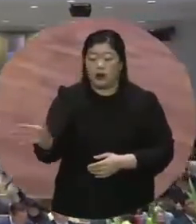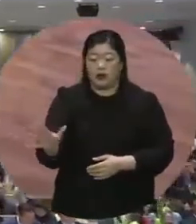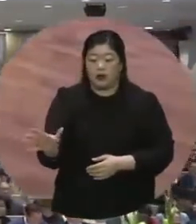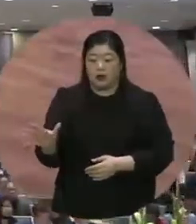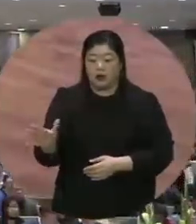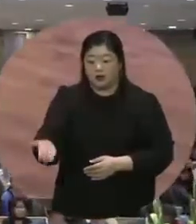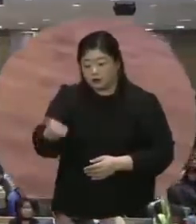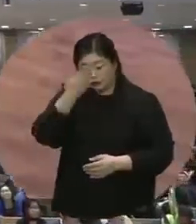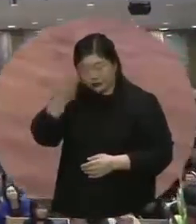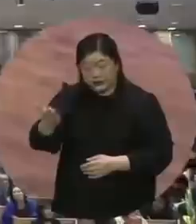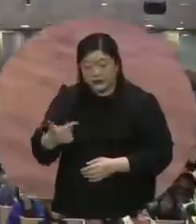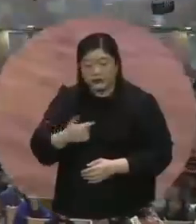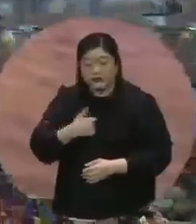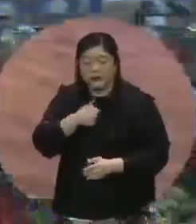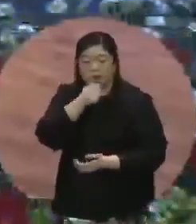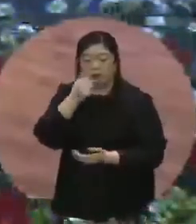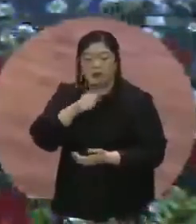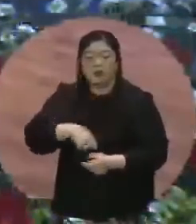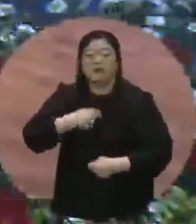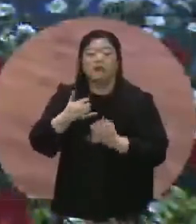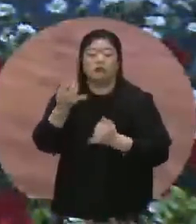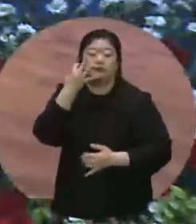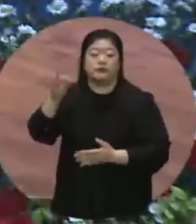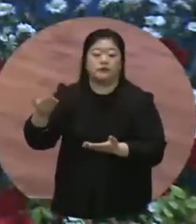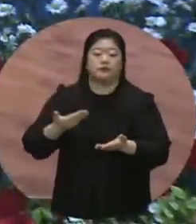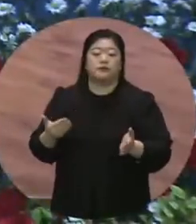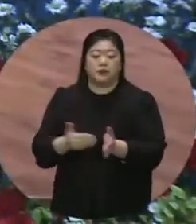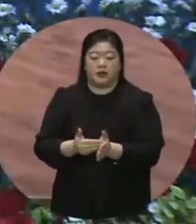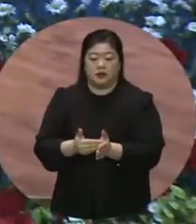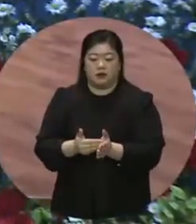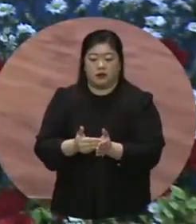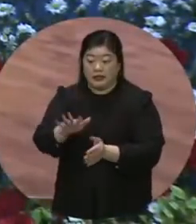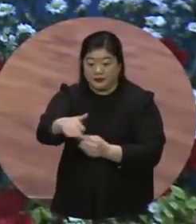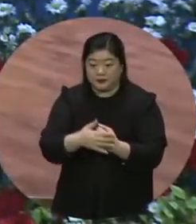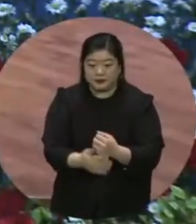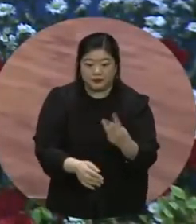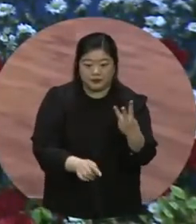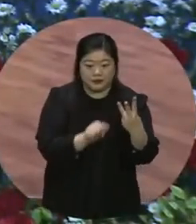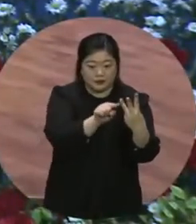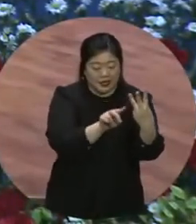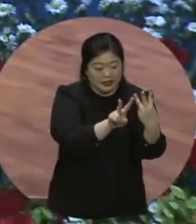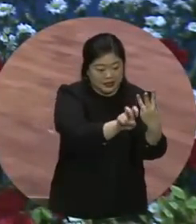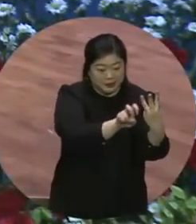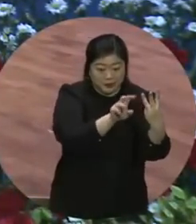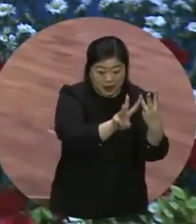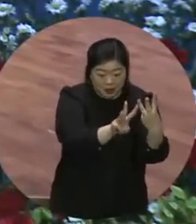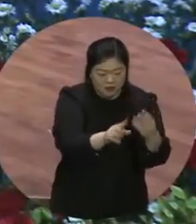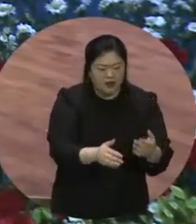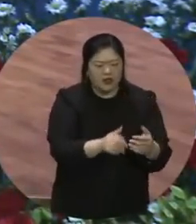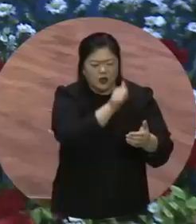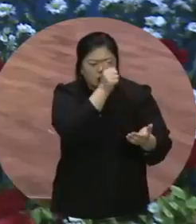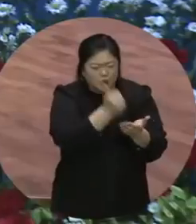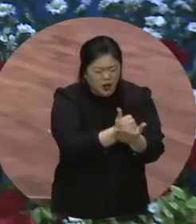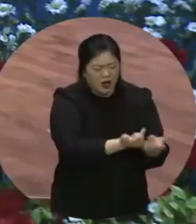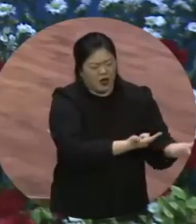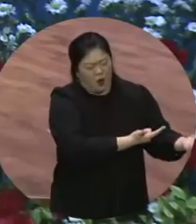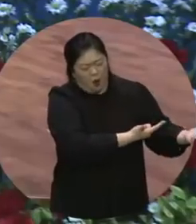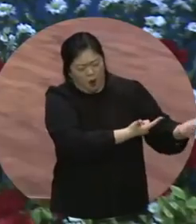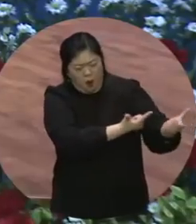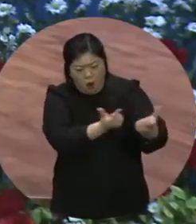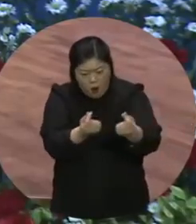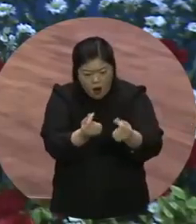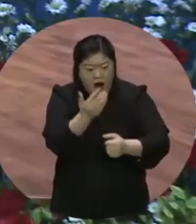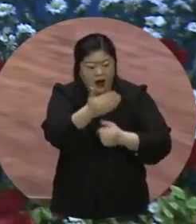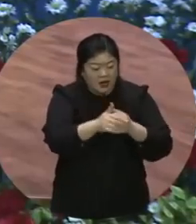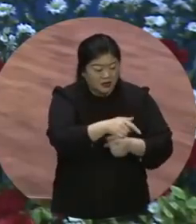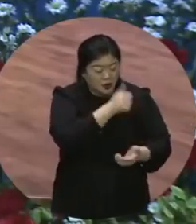됐어요. 자, 성경은요 모든 사람 다 죄인이라고 표현하면서 그 죄 때문에 하나님의 영광에 이르지